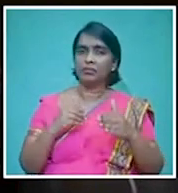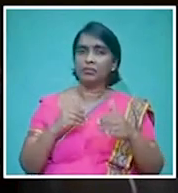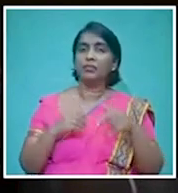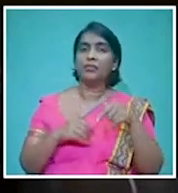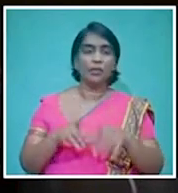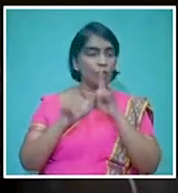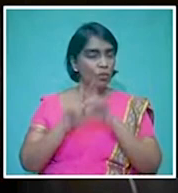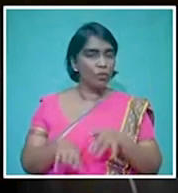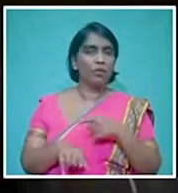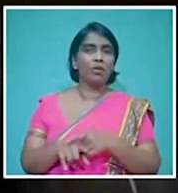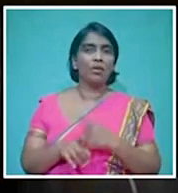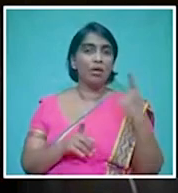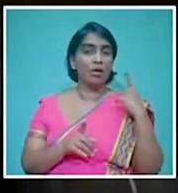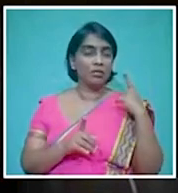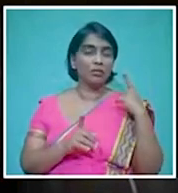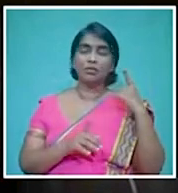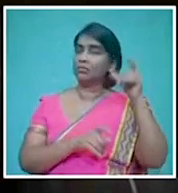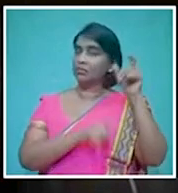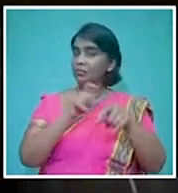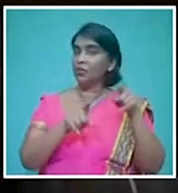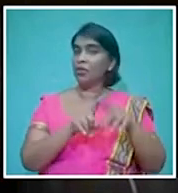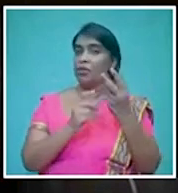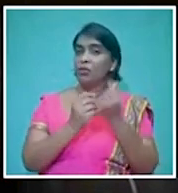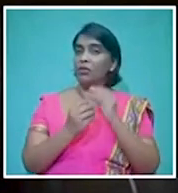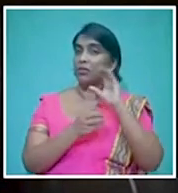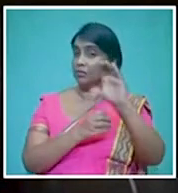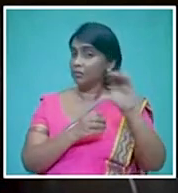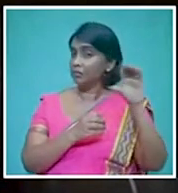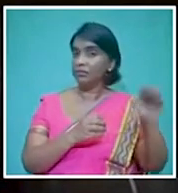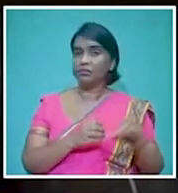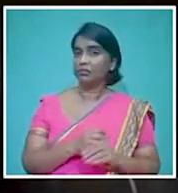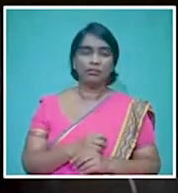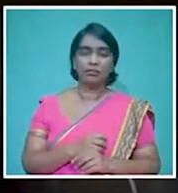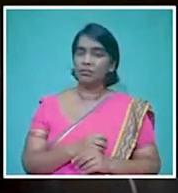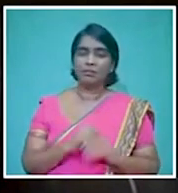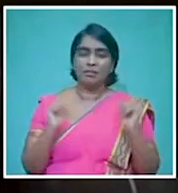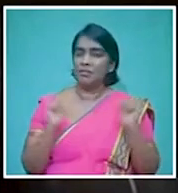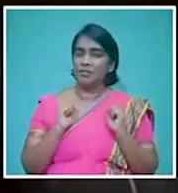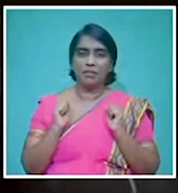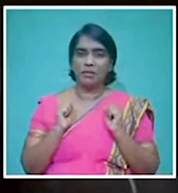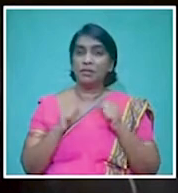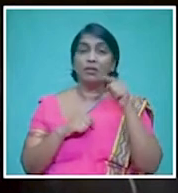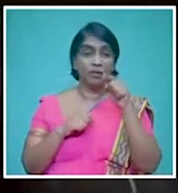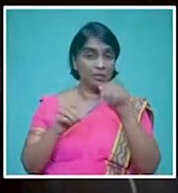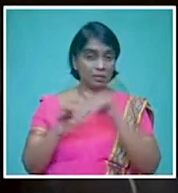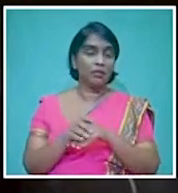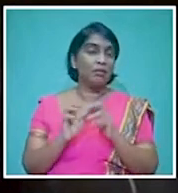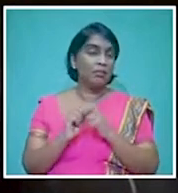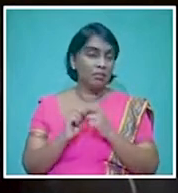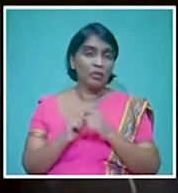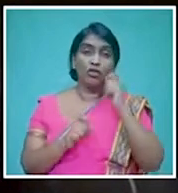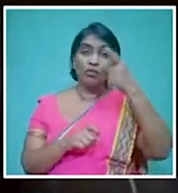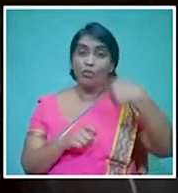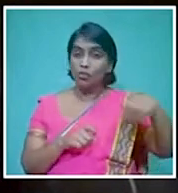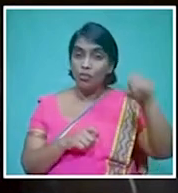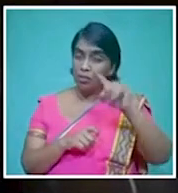මේ විදියට ආරක්ෂක අංශවලට මෙහෙම මුදල් වෙන් කරන එක අතිශයම භයානක දෙයක්. මේක තුලින් සිද්ධ වෙන්නේ ජනතාව